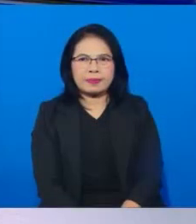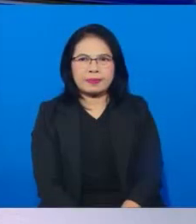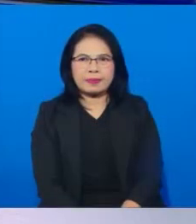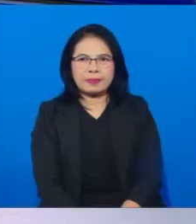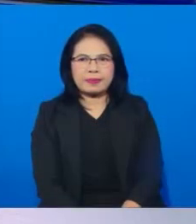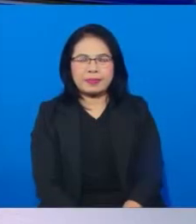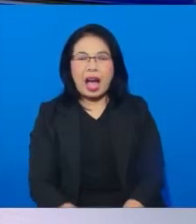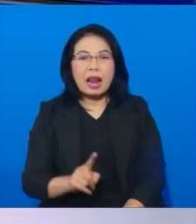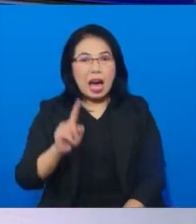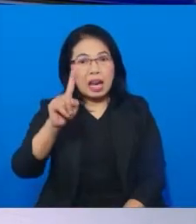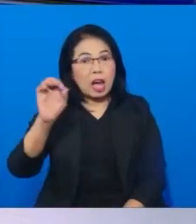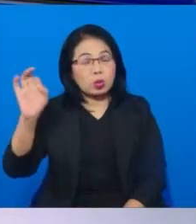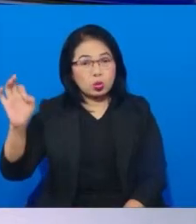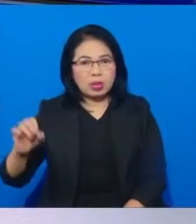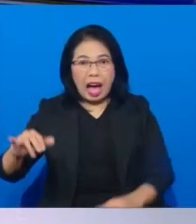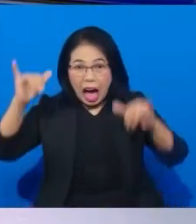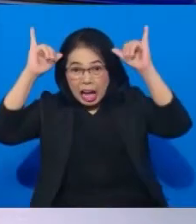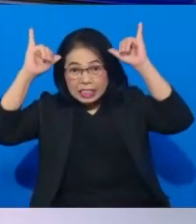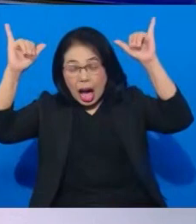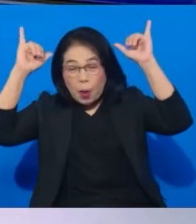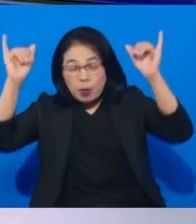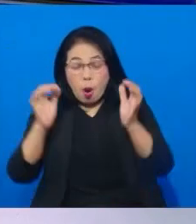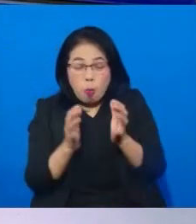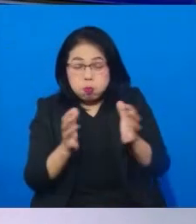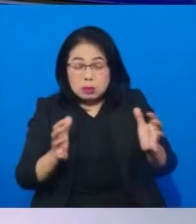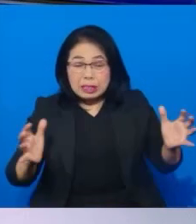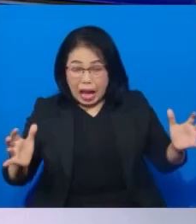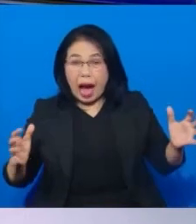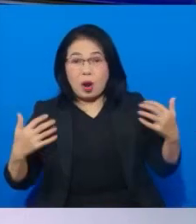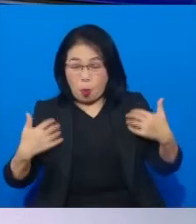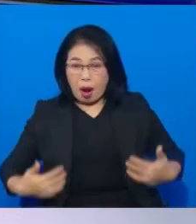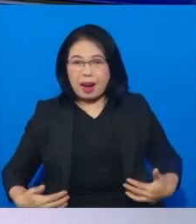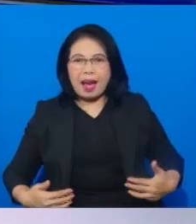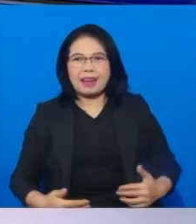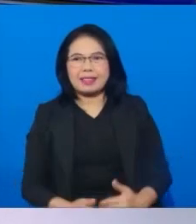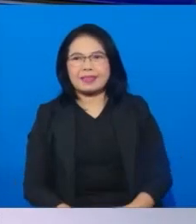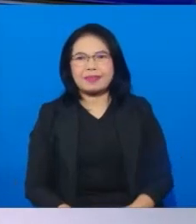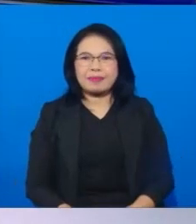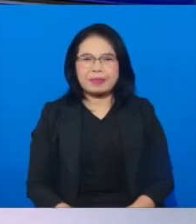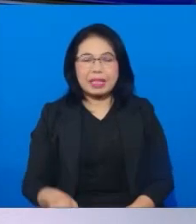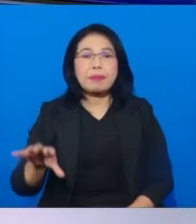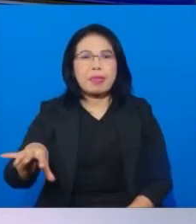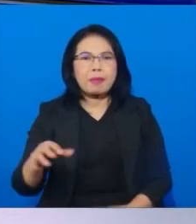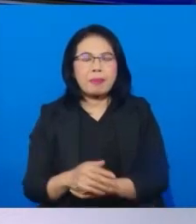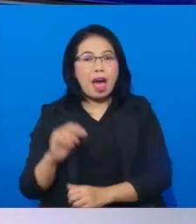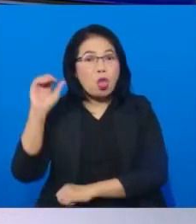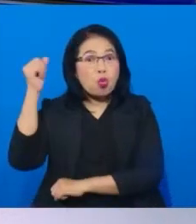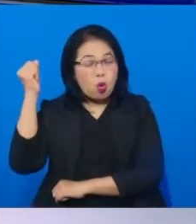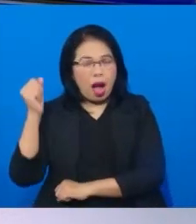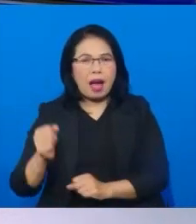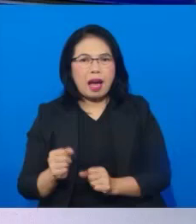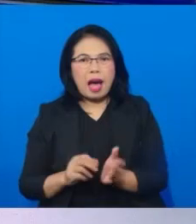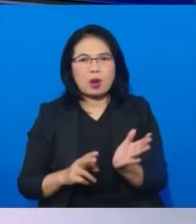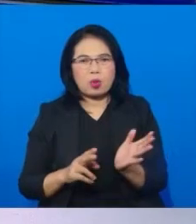Berikutnya ada ratusan sapi jumbo dari berbagai daerah di Indonesia mengikuti kontes sapi di Pasar Terpadu Tulung Agung, Jawa Timur, Minggu pagi. Bobot sapi